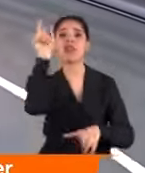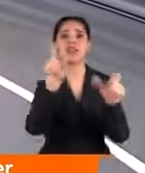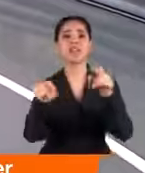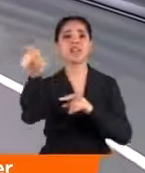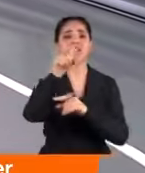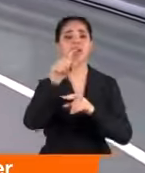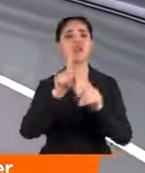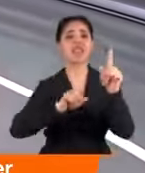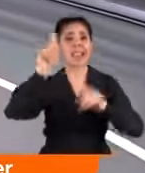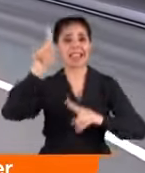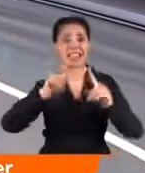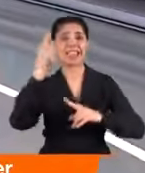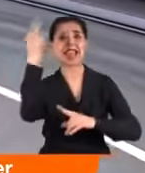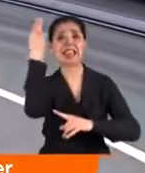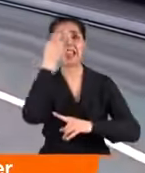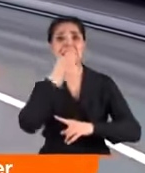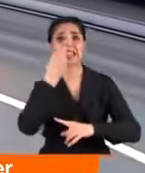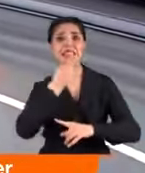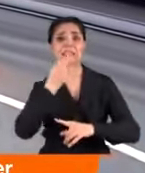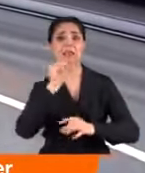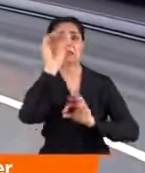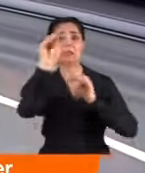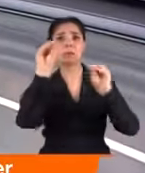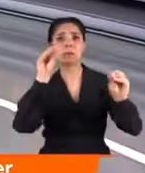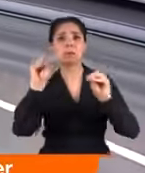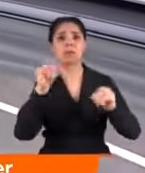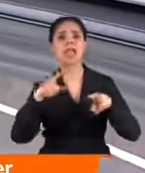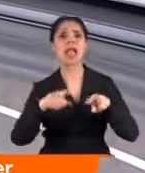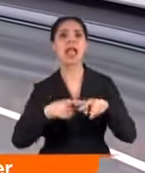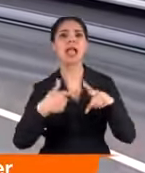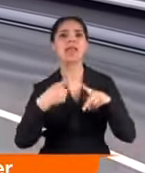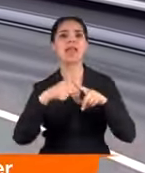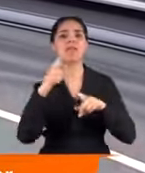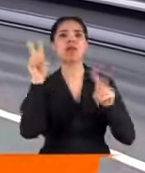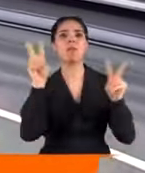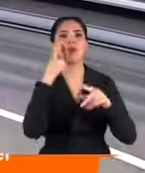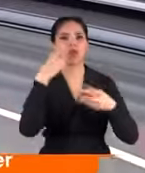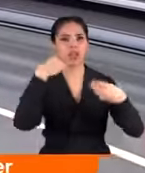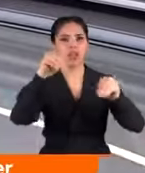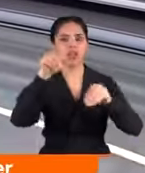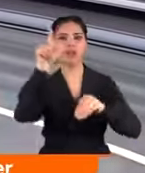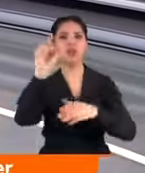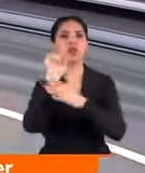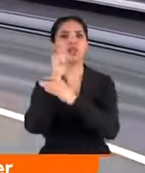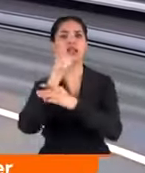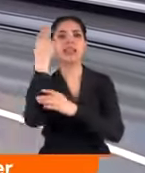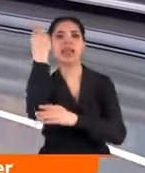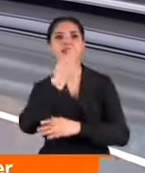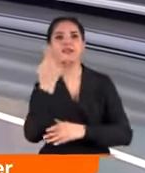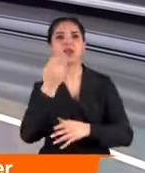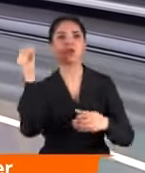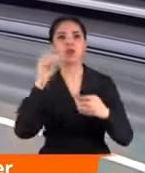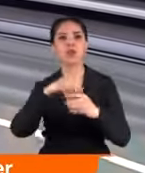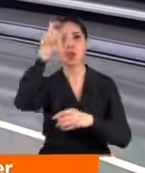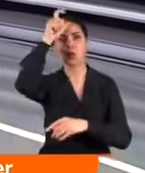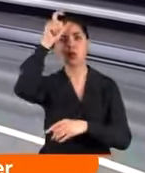tuvali ilmek ilmek, daha doğrusu piksel piksel işledi. NFT formatında satışa sunulacak sanat eserinin son halinde ise Türk